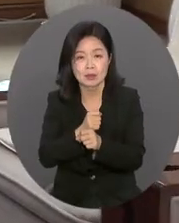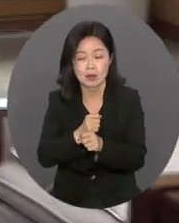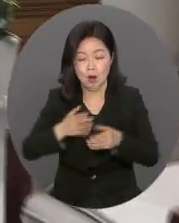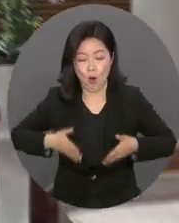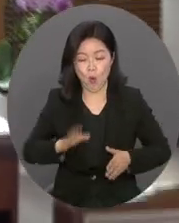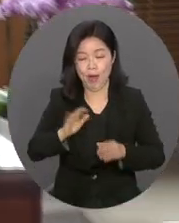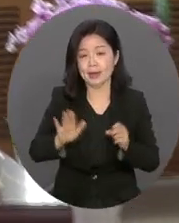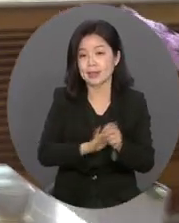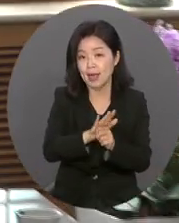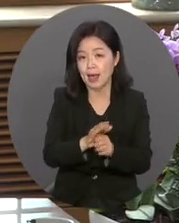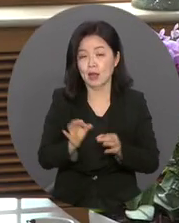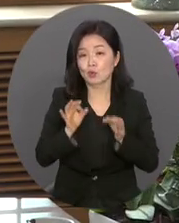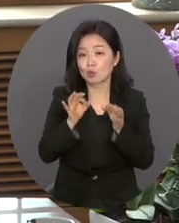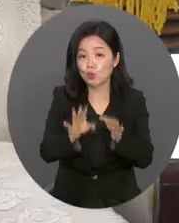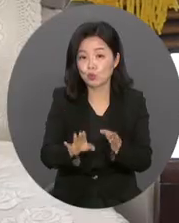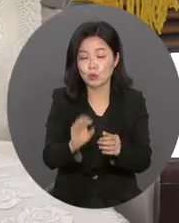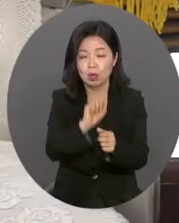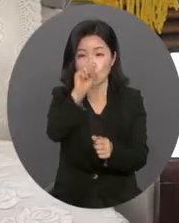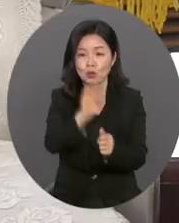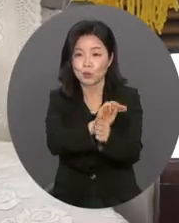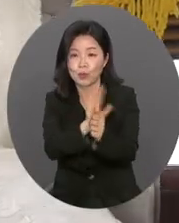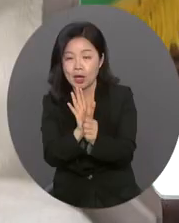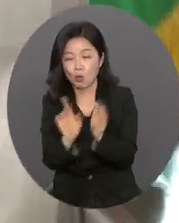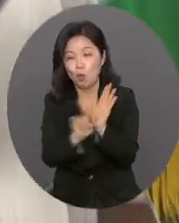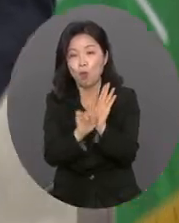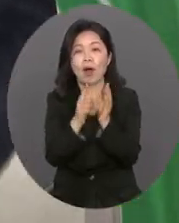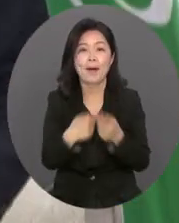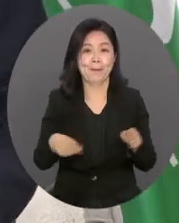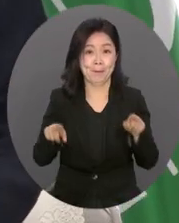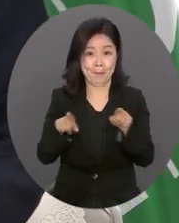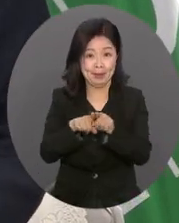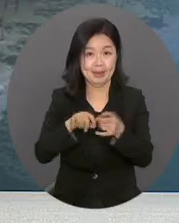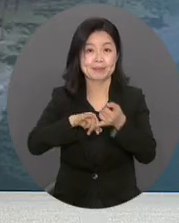기부제와 광주 비엔날레 홍보도 함께 하기로 했습니다.